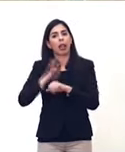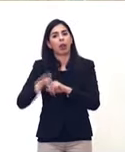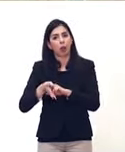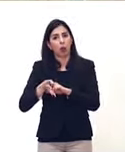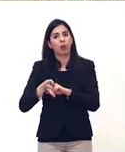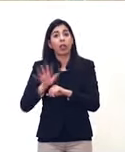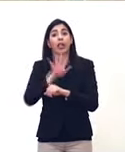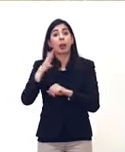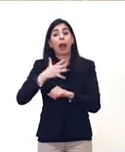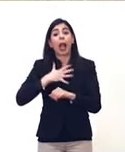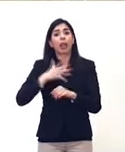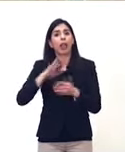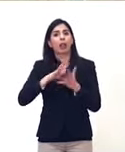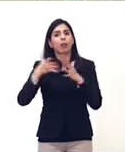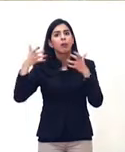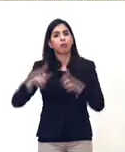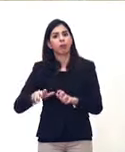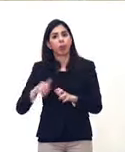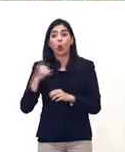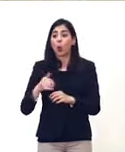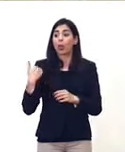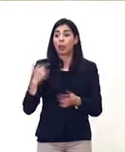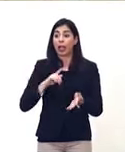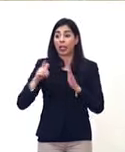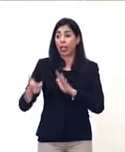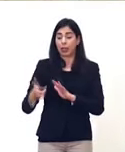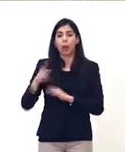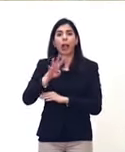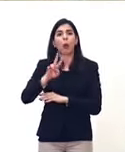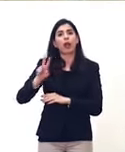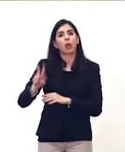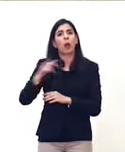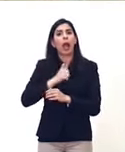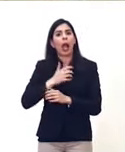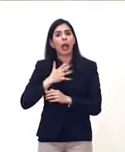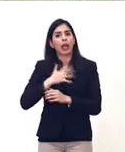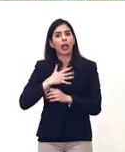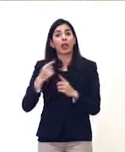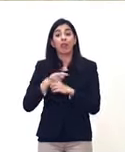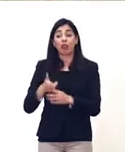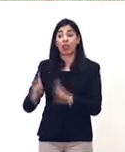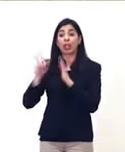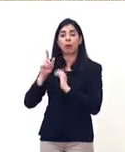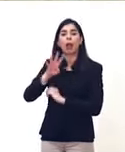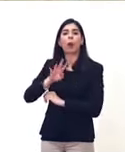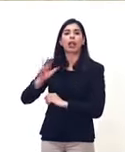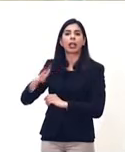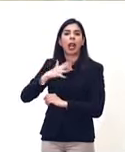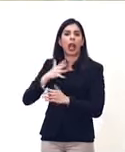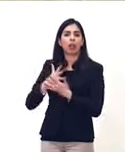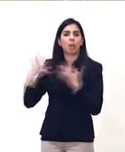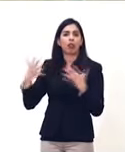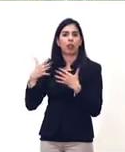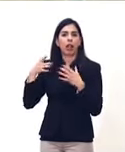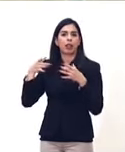sono 42 anni che nell'ultima settimana rispetto ai 43 anni della settimana precedente e